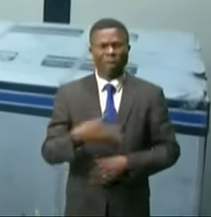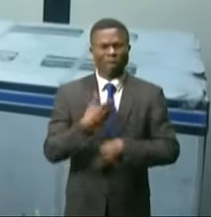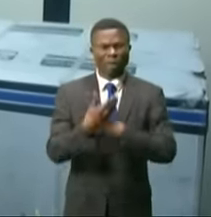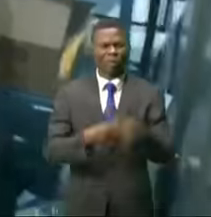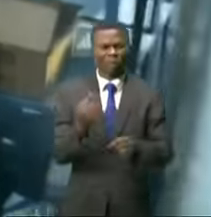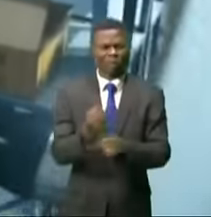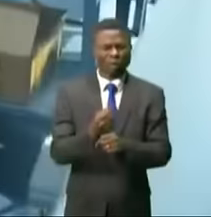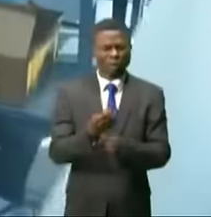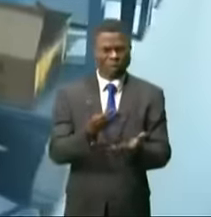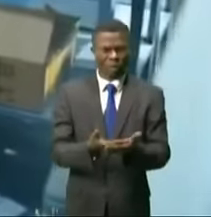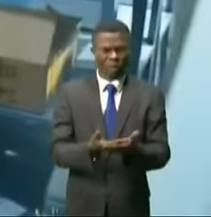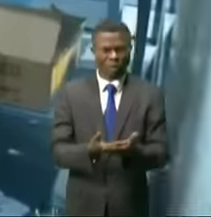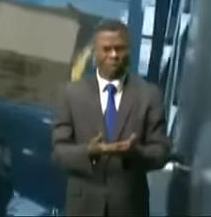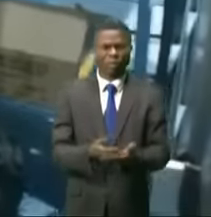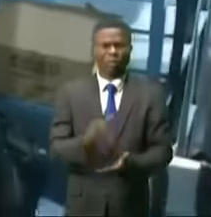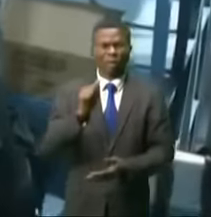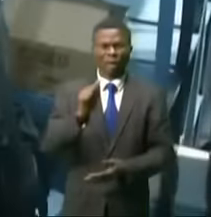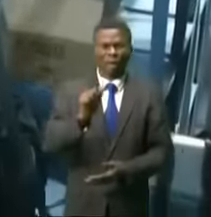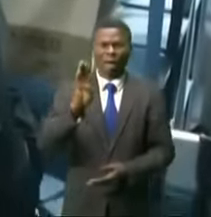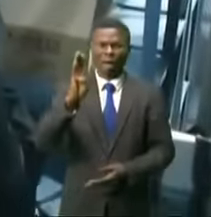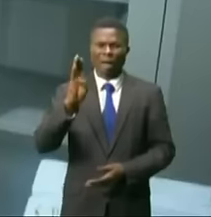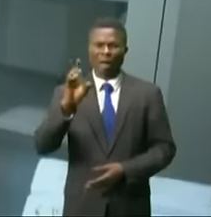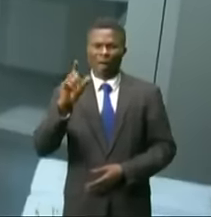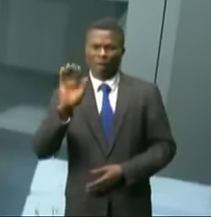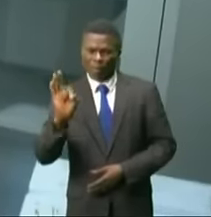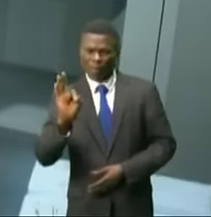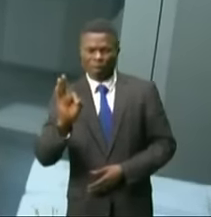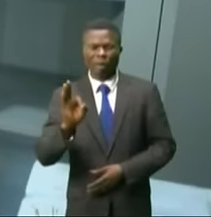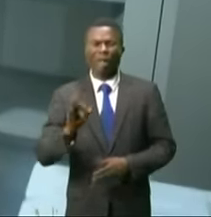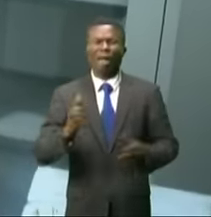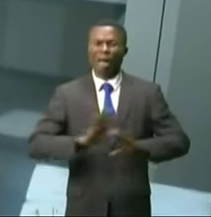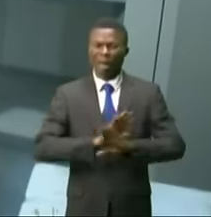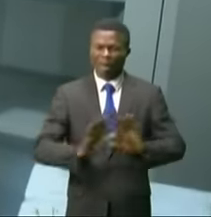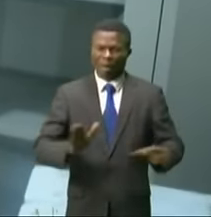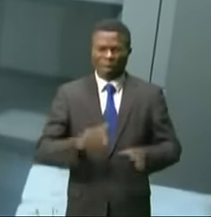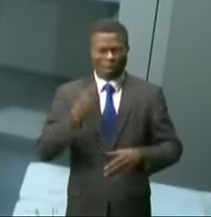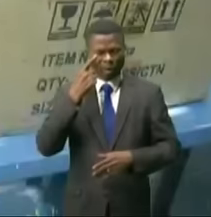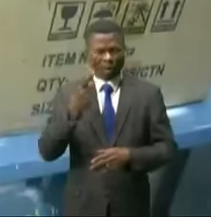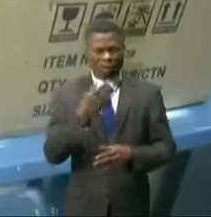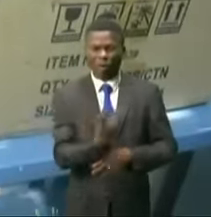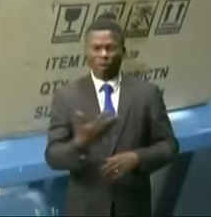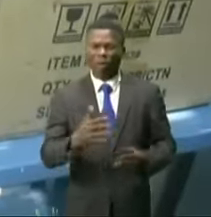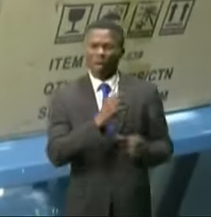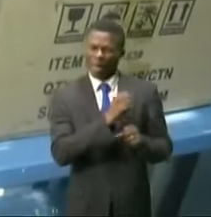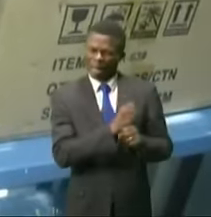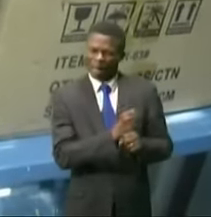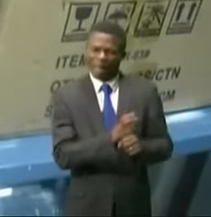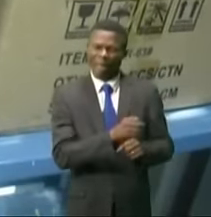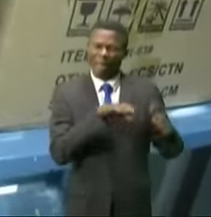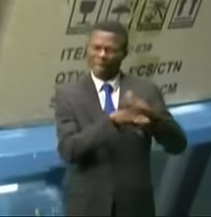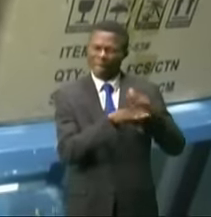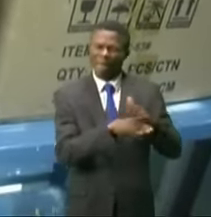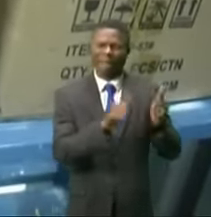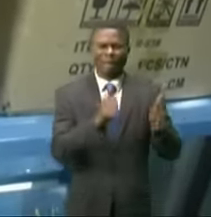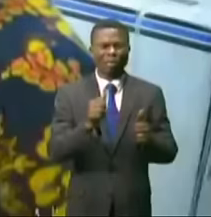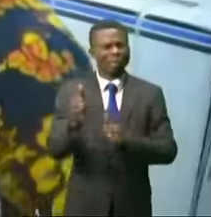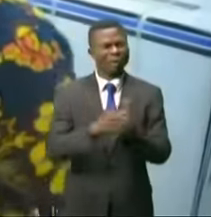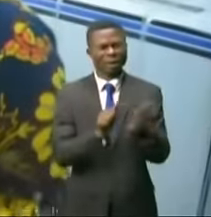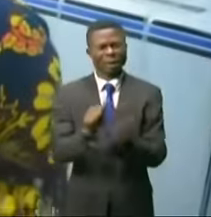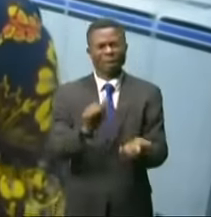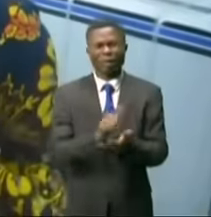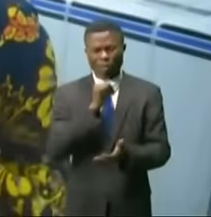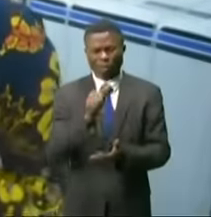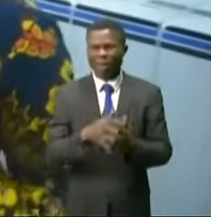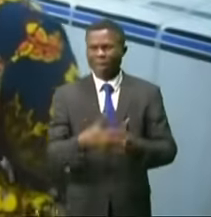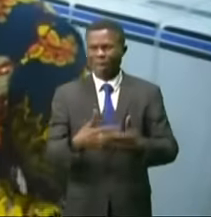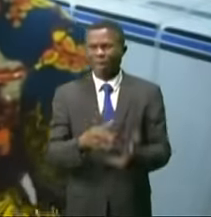sont stockés. L'ABF a émis le vœu de voir ces équipements d'entreposage respecter les conditions de stockage. Ces matériels vont